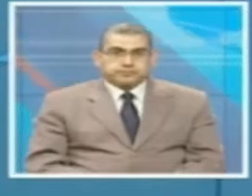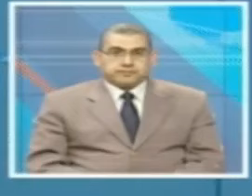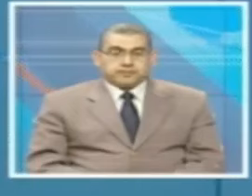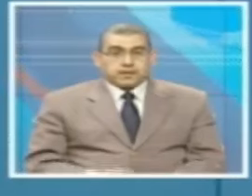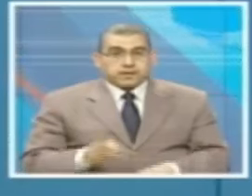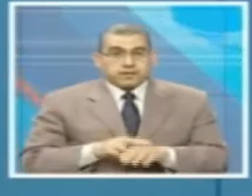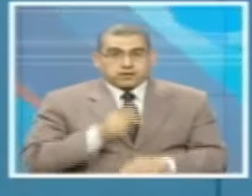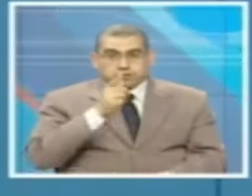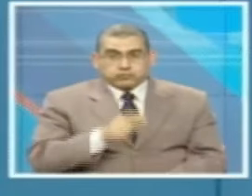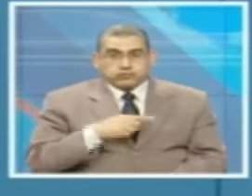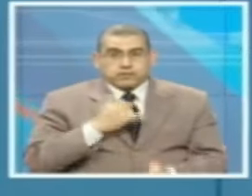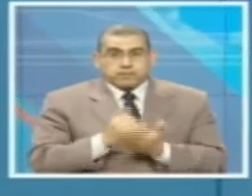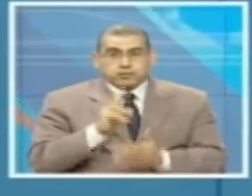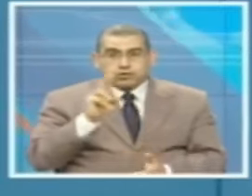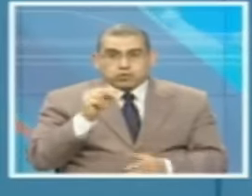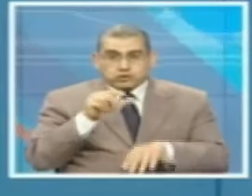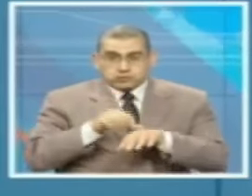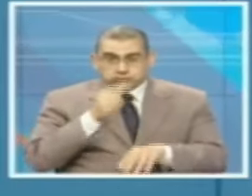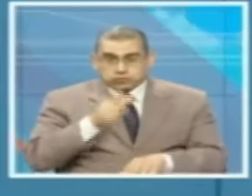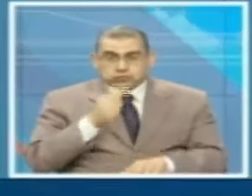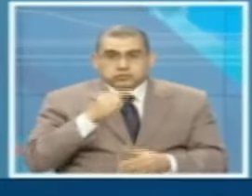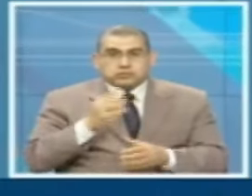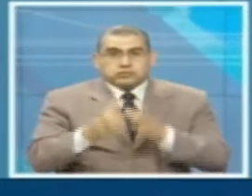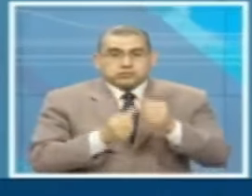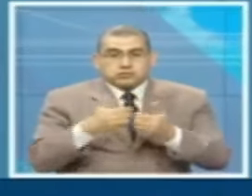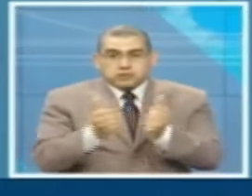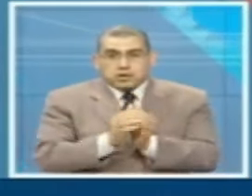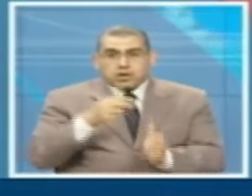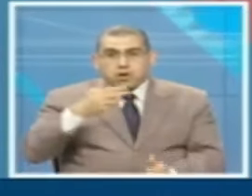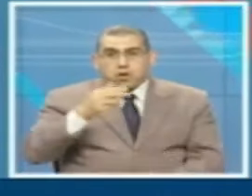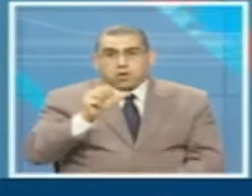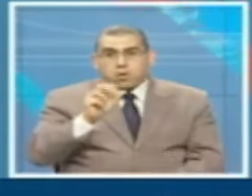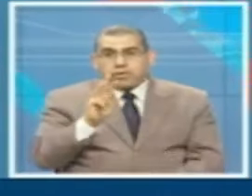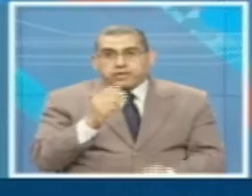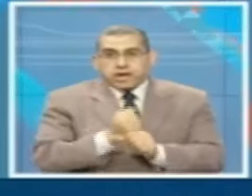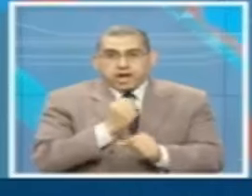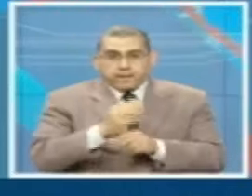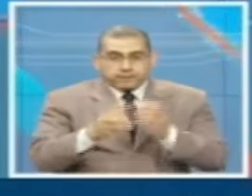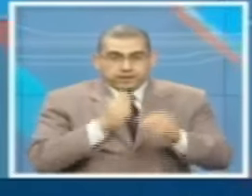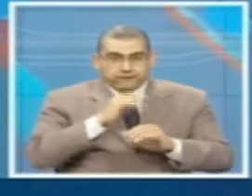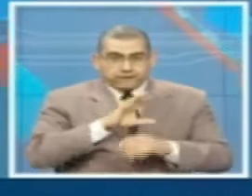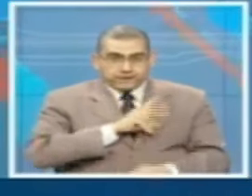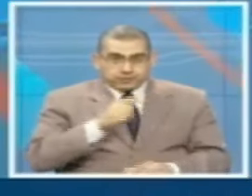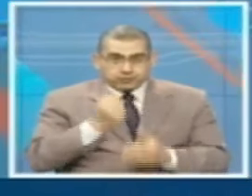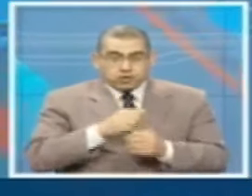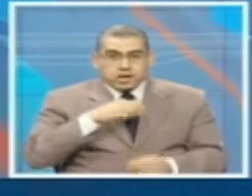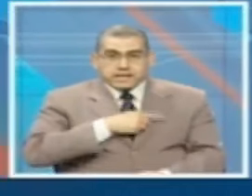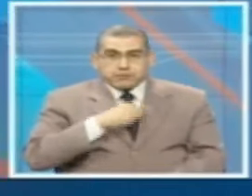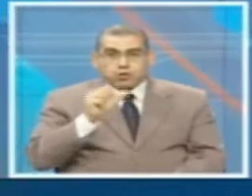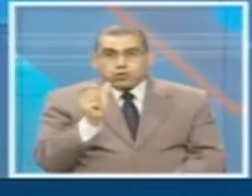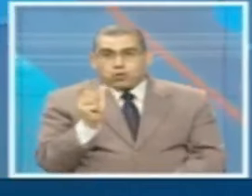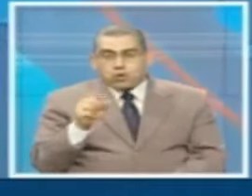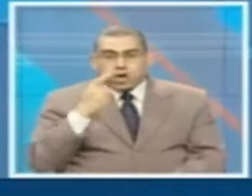كذلك أكد الأمين العام للأمم المتحدة أنطونيو غوتيريش أن وكالة غوث وتشغيل اللاجئين الفلسطينيين الأونروا تمثل شريان